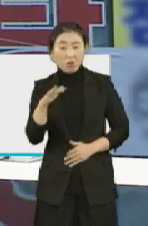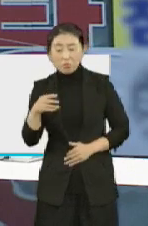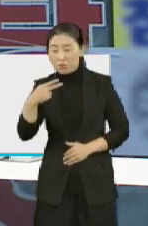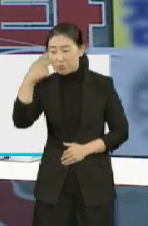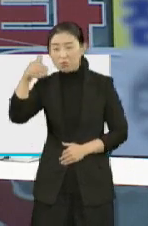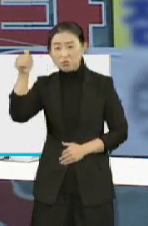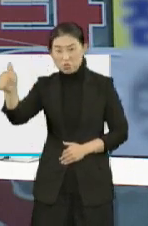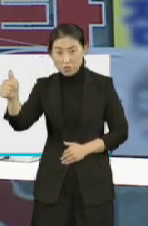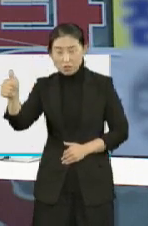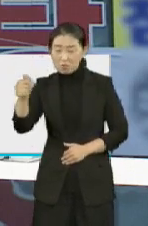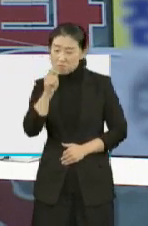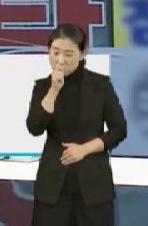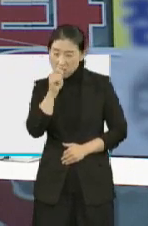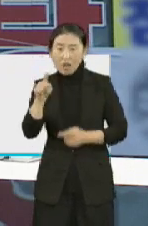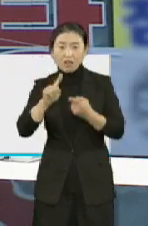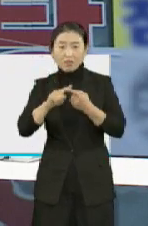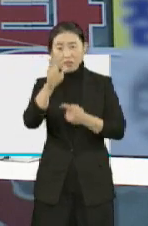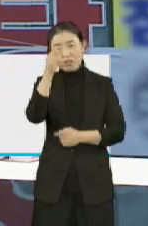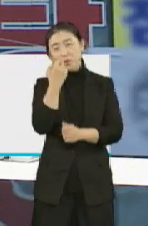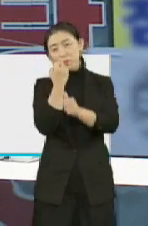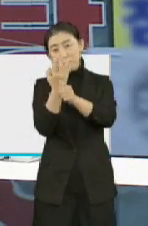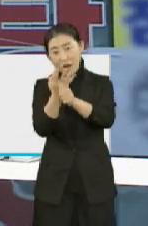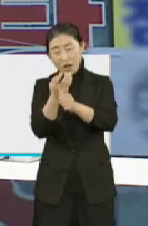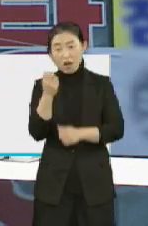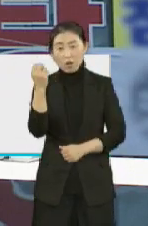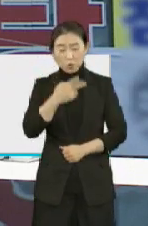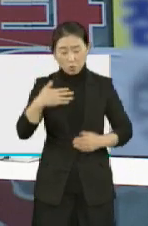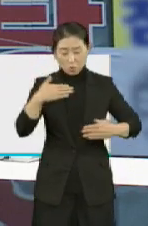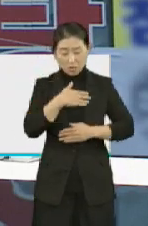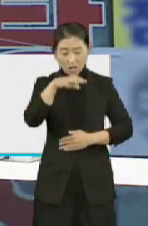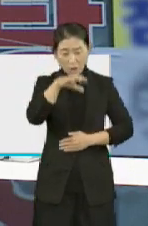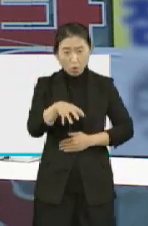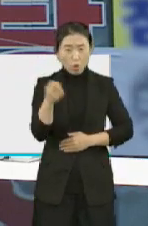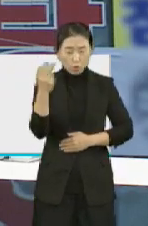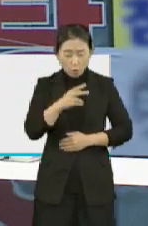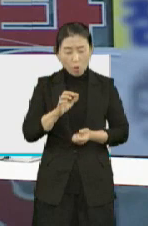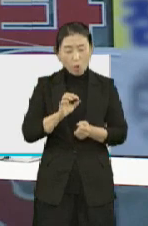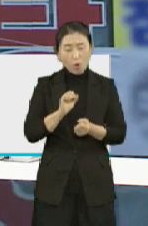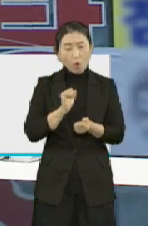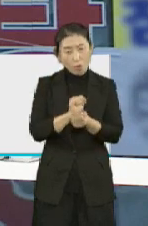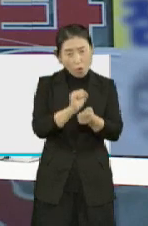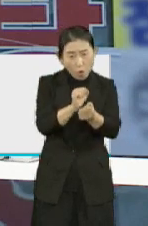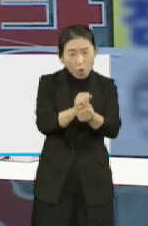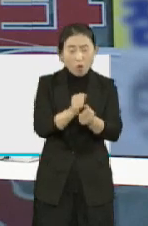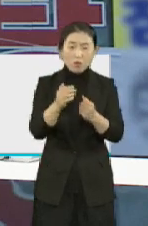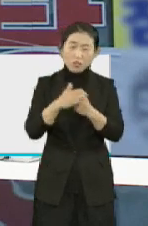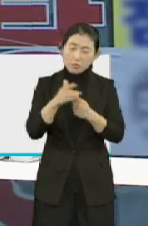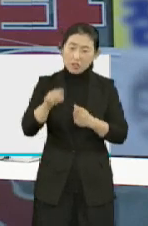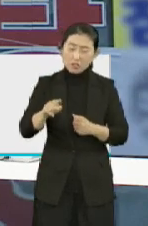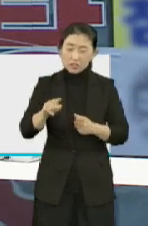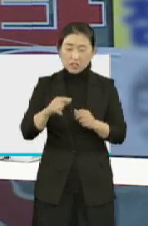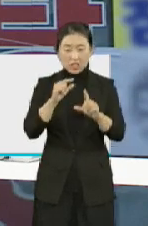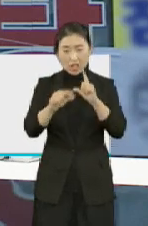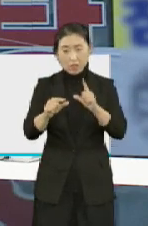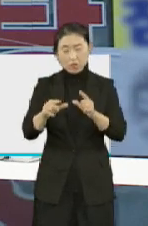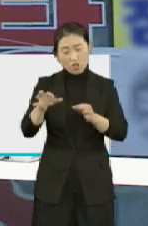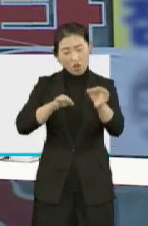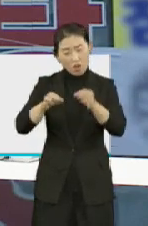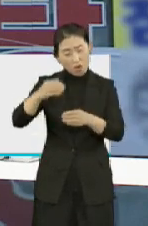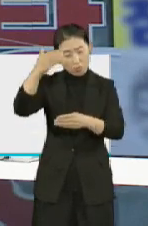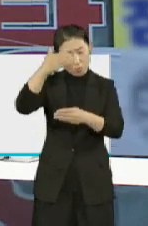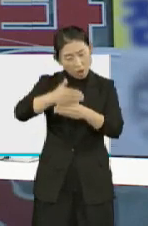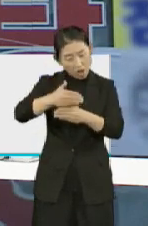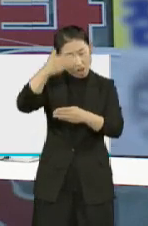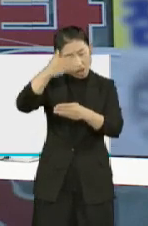고발하기로 한 가운데 집단 감염이 또 발생한 사운드 등 일부 업종에 대한 영업 제한 조치도 검토되고 있습니다